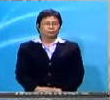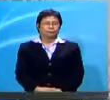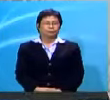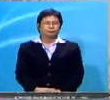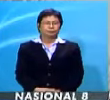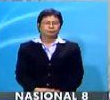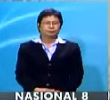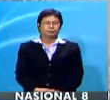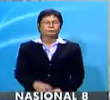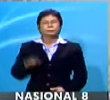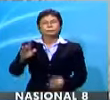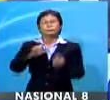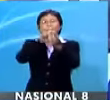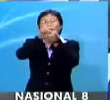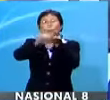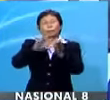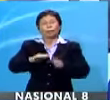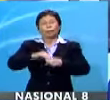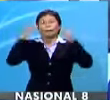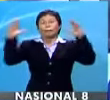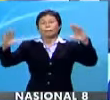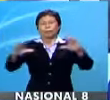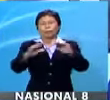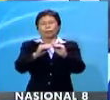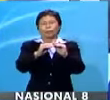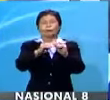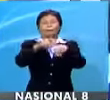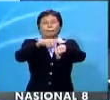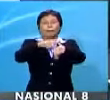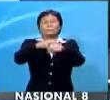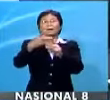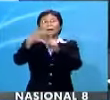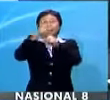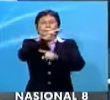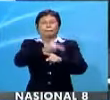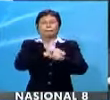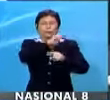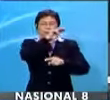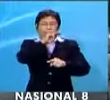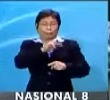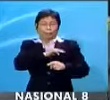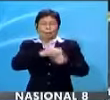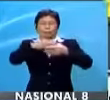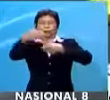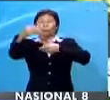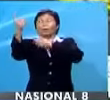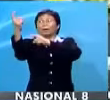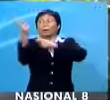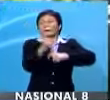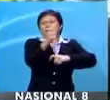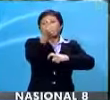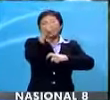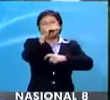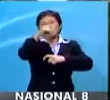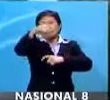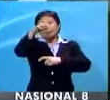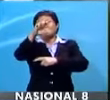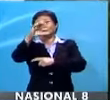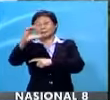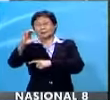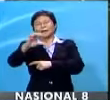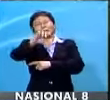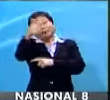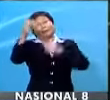level beliau ditemui media pada mesyuarat sesi khas peringkat menteri persatuan negara-negara pengeluar getah asliprc